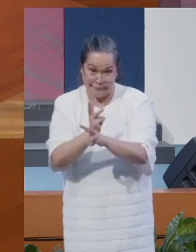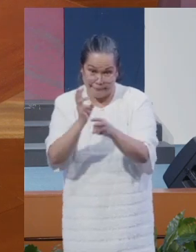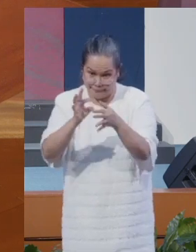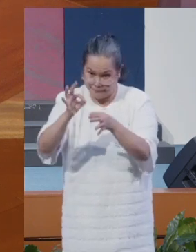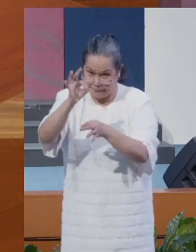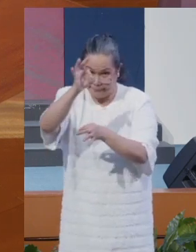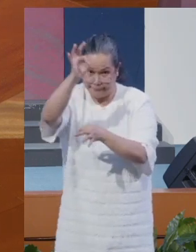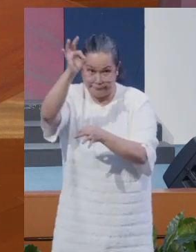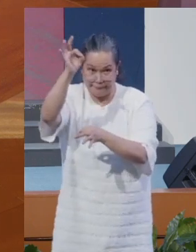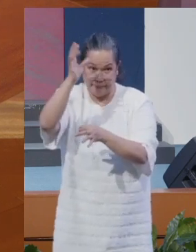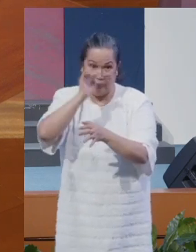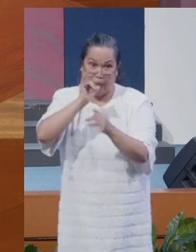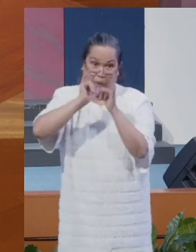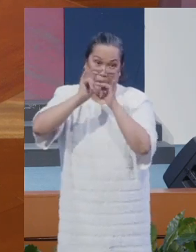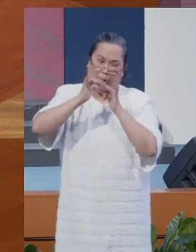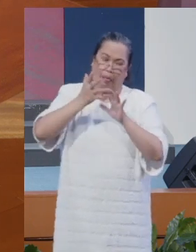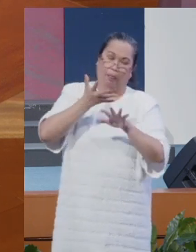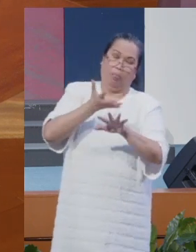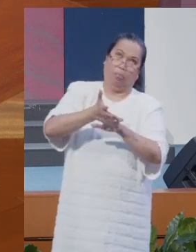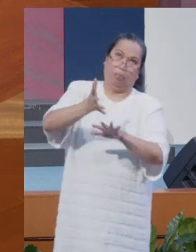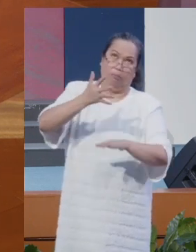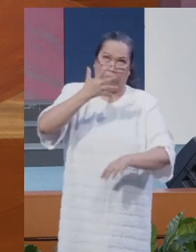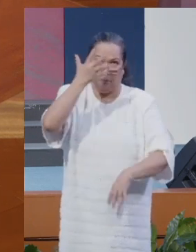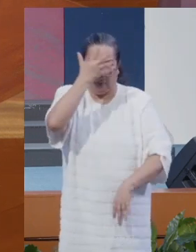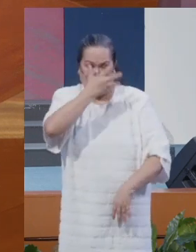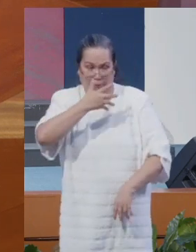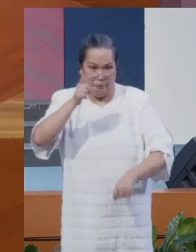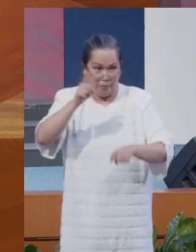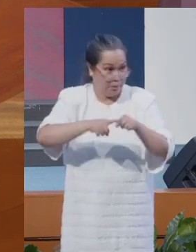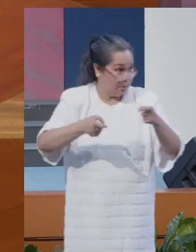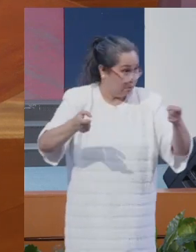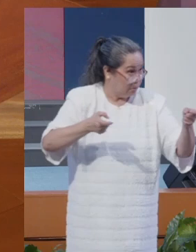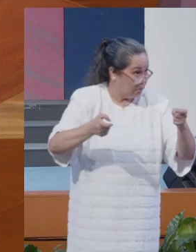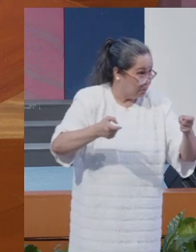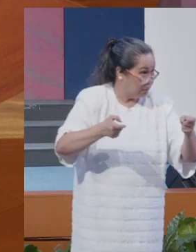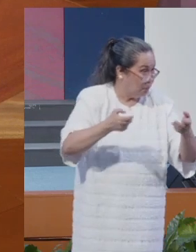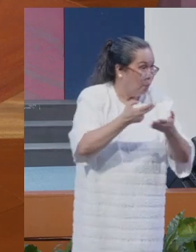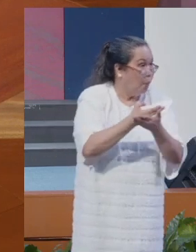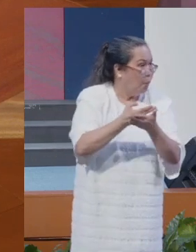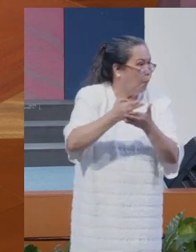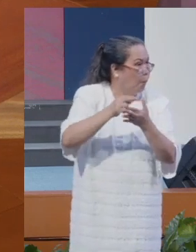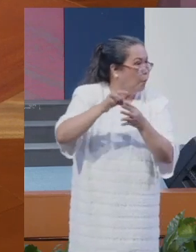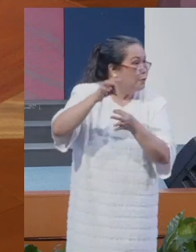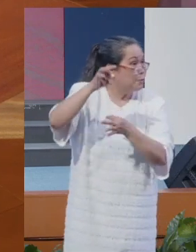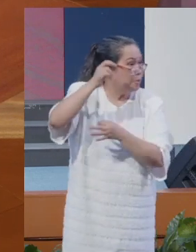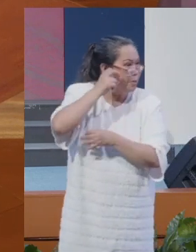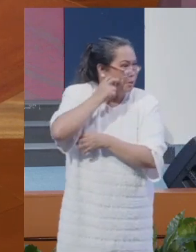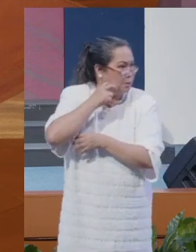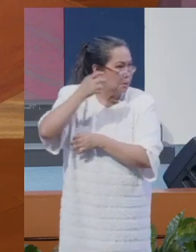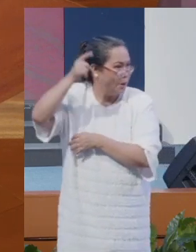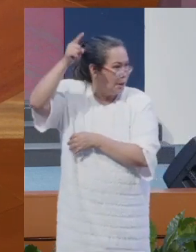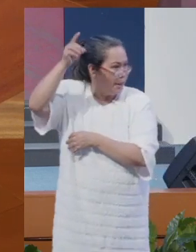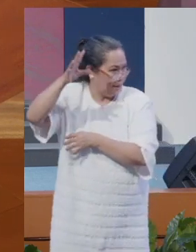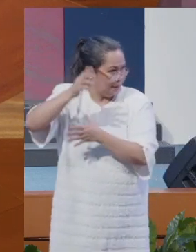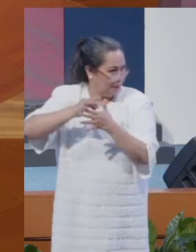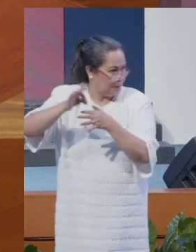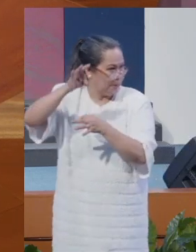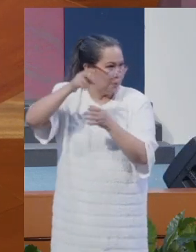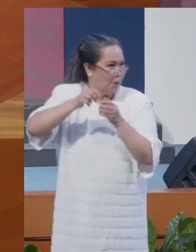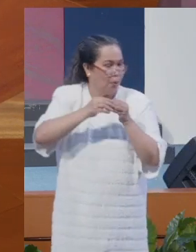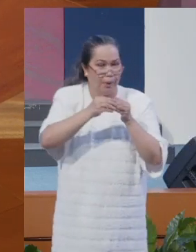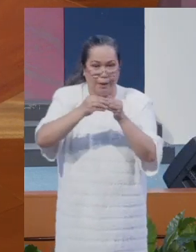that will lead to debauchery. Yung wine ng Holy Spirit, yung Espiritu ng Diyos, will